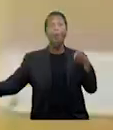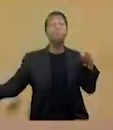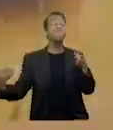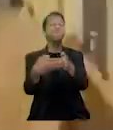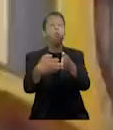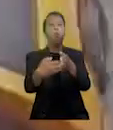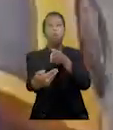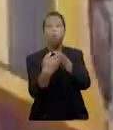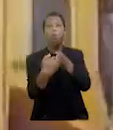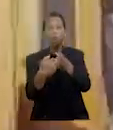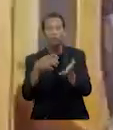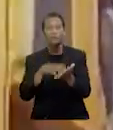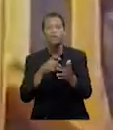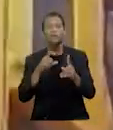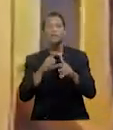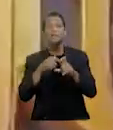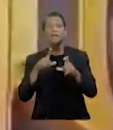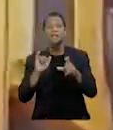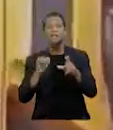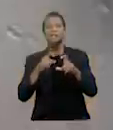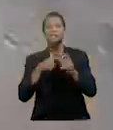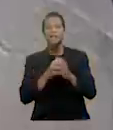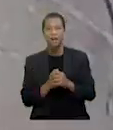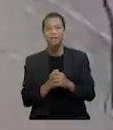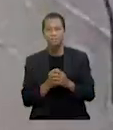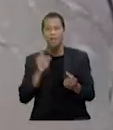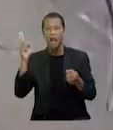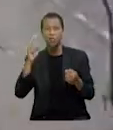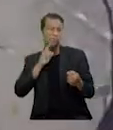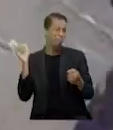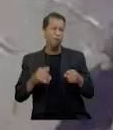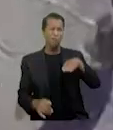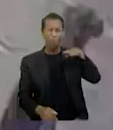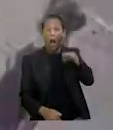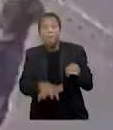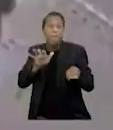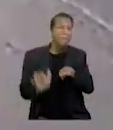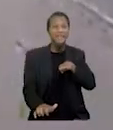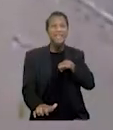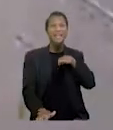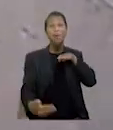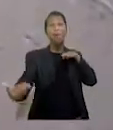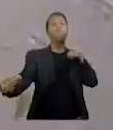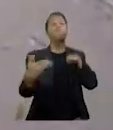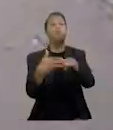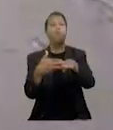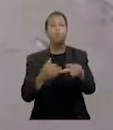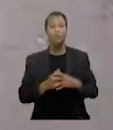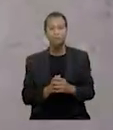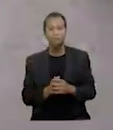di jalan desa Sampali Kabupaten Deli Serdang baju angkot baru berhenti setelah masuk ke saluran